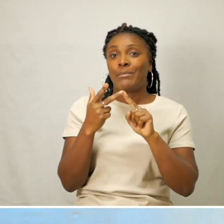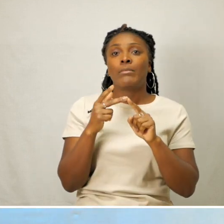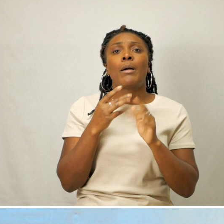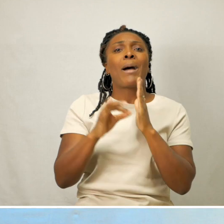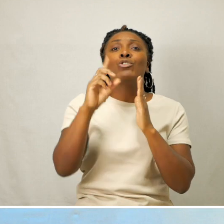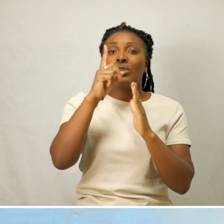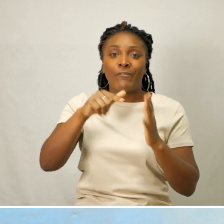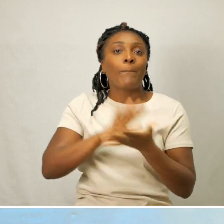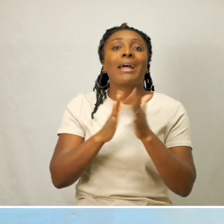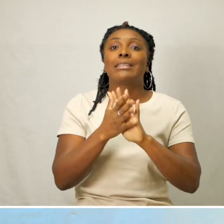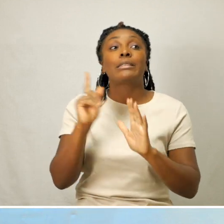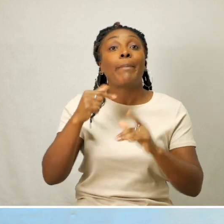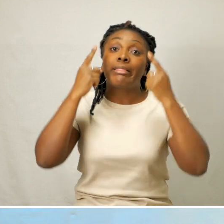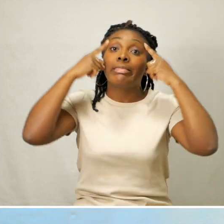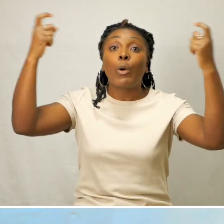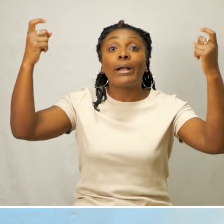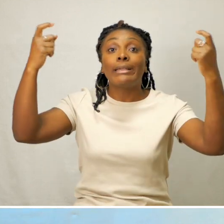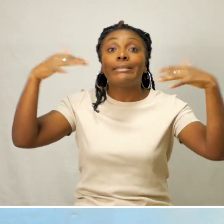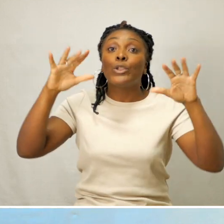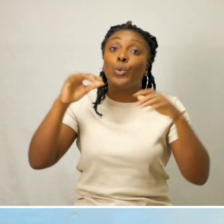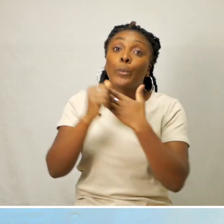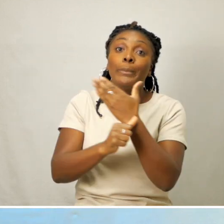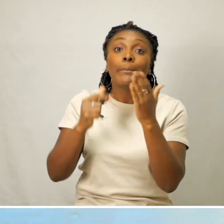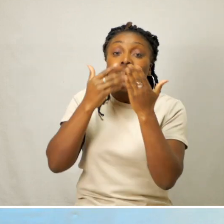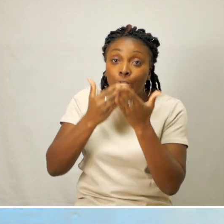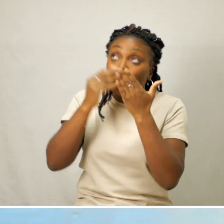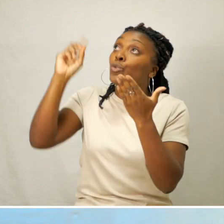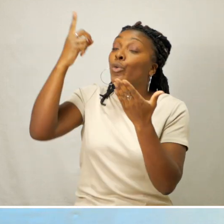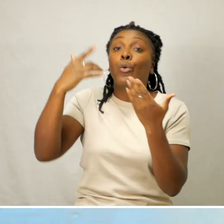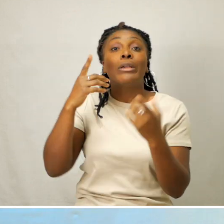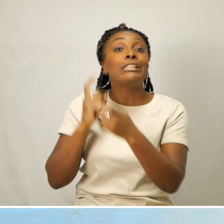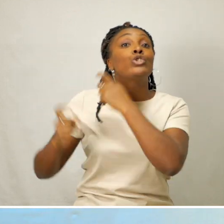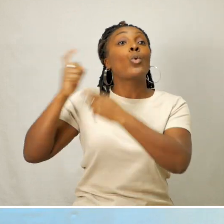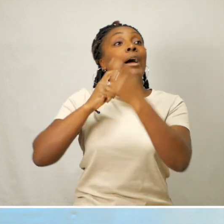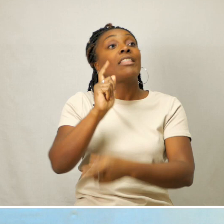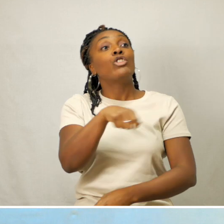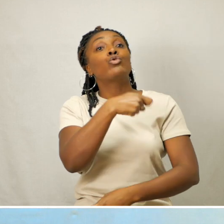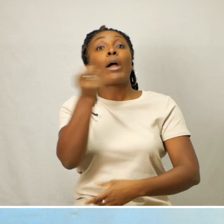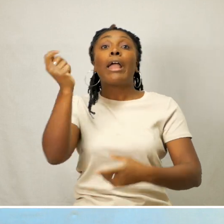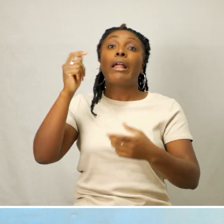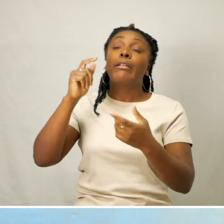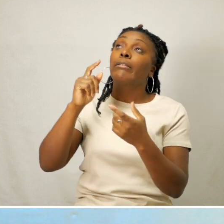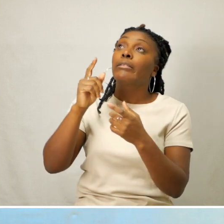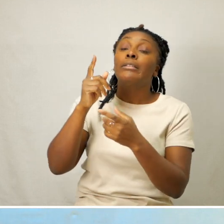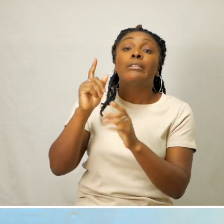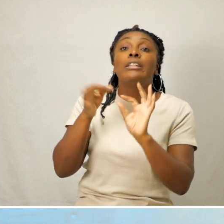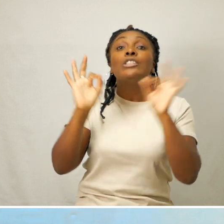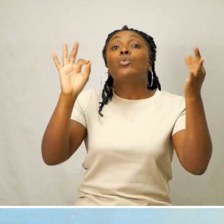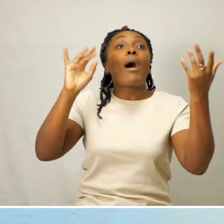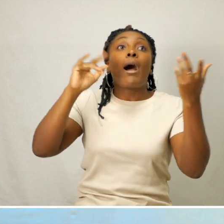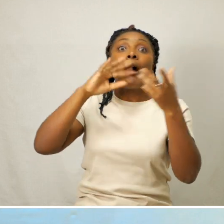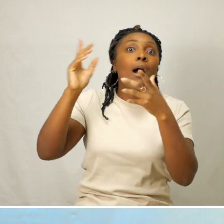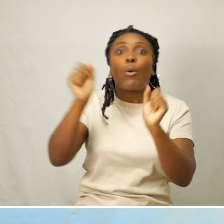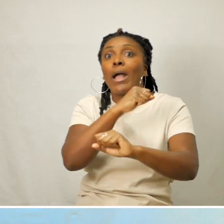livre théorique, c'est pas un livre théologique, c'est pas un livre d'histoire naturelle ou surnaturelle. C'est le cœur de Dieu et qui